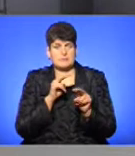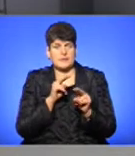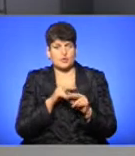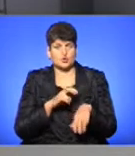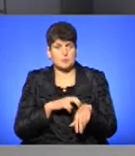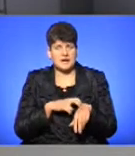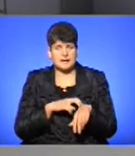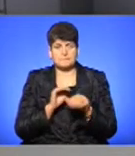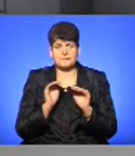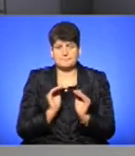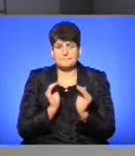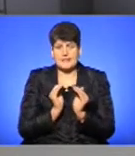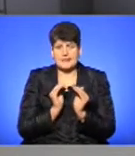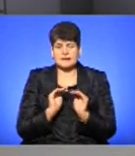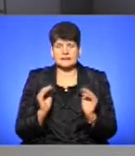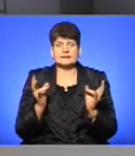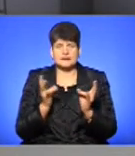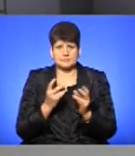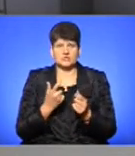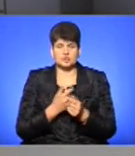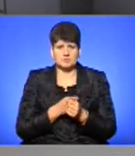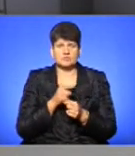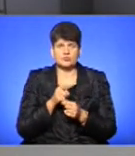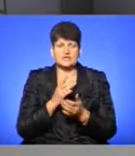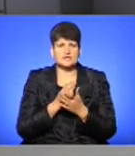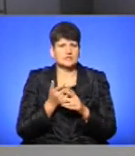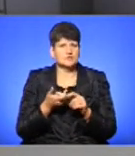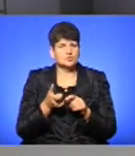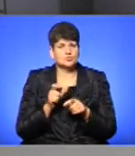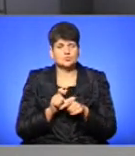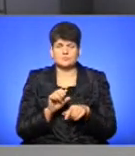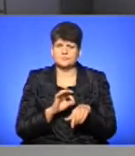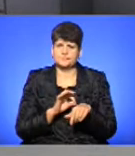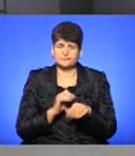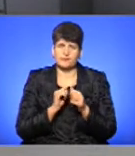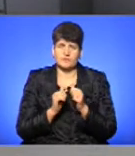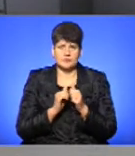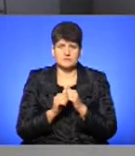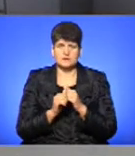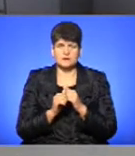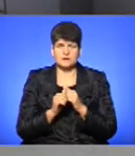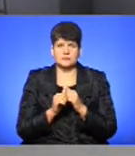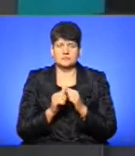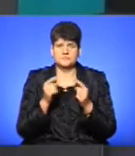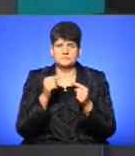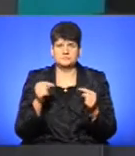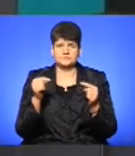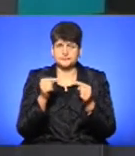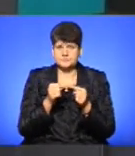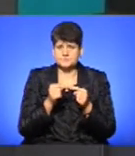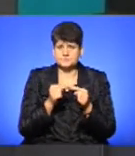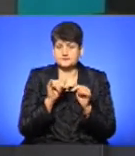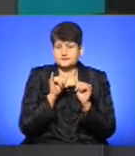Але маленьких дітей треба щепити, тому що вони є надто вразливі і, відповідно, скажімо так, і можливо, у них